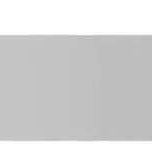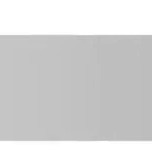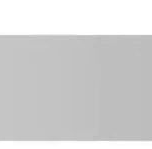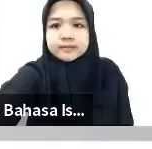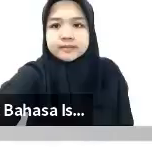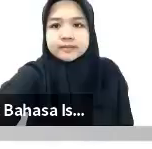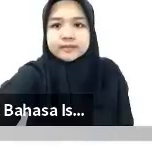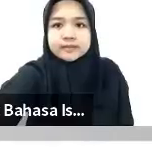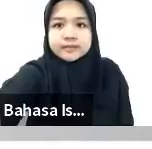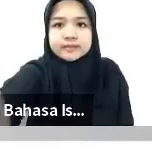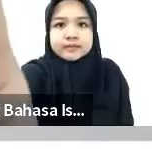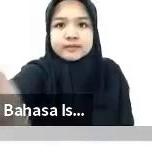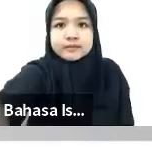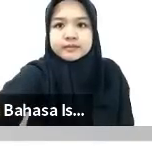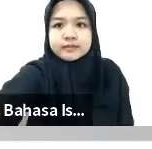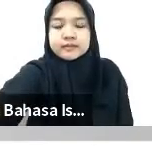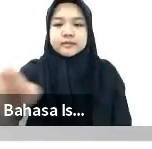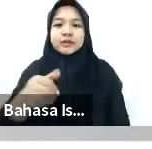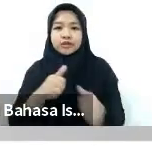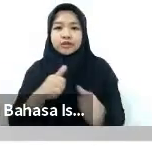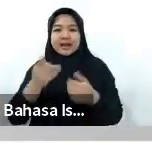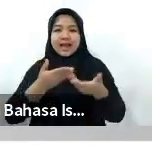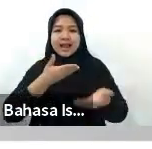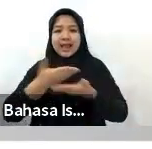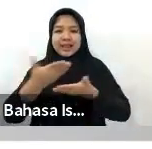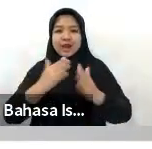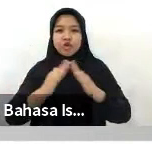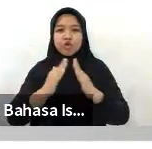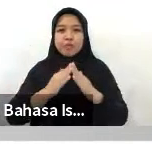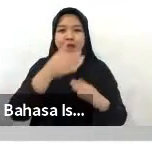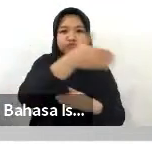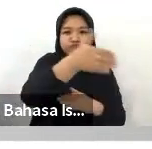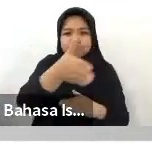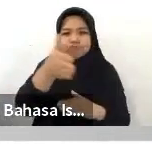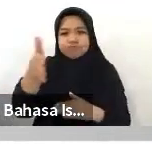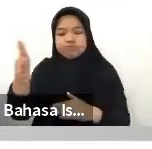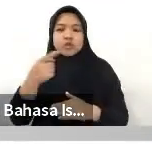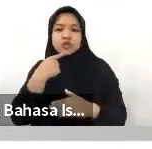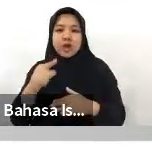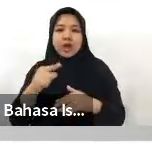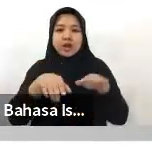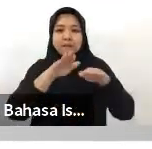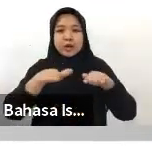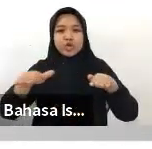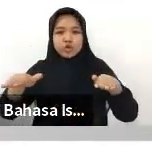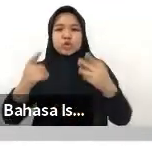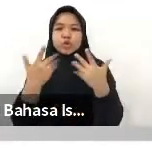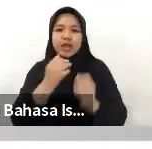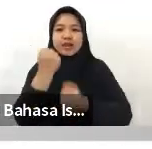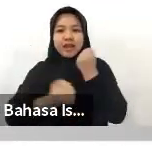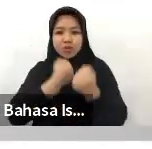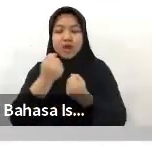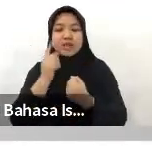Kemudian layanan jemput bola misalnya terkait dengan kependudukan ini juga sudah dilakukan, karena